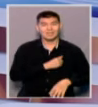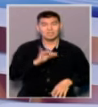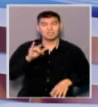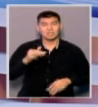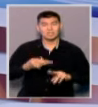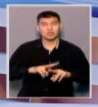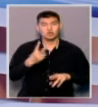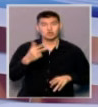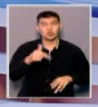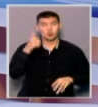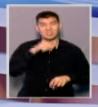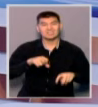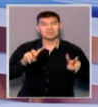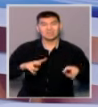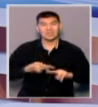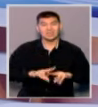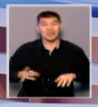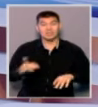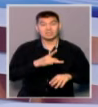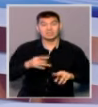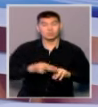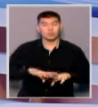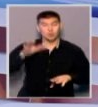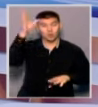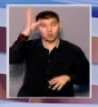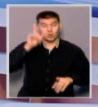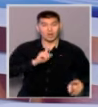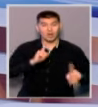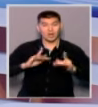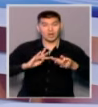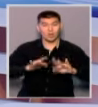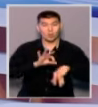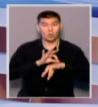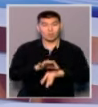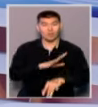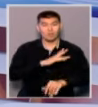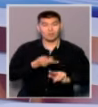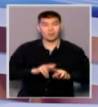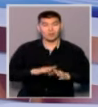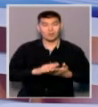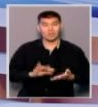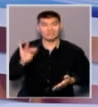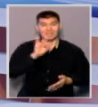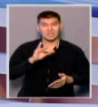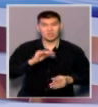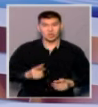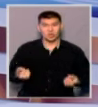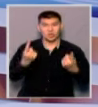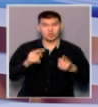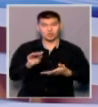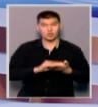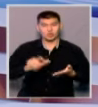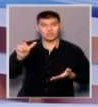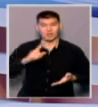Тайманлының 230 жылдығына арналған республикалық ғылыми тәжірибелік онлайн конференция өтті. Ұлт тарихындағы ұлыға арнап тарихшы